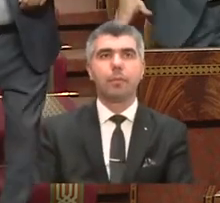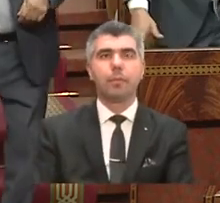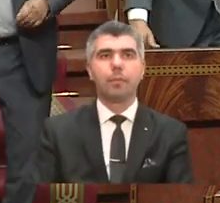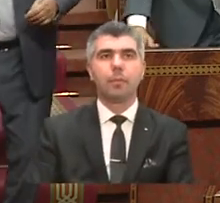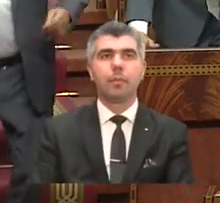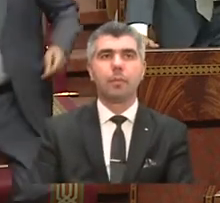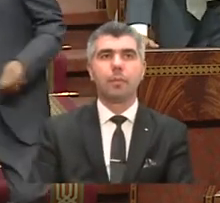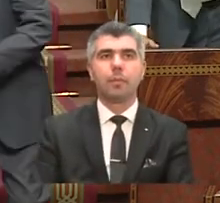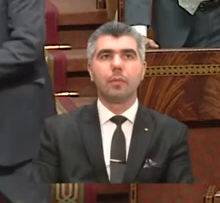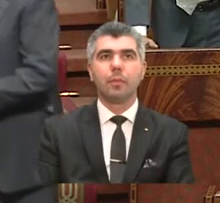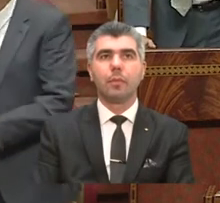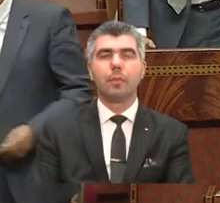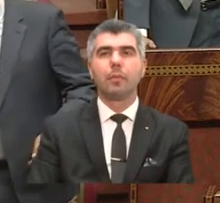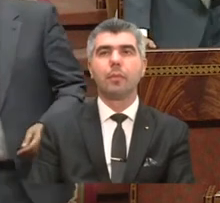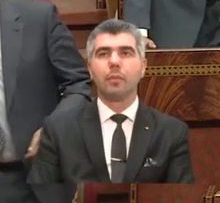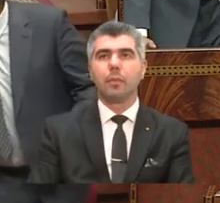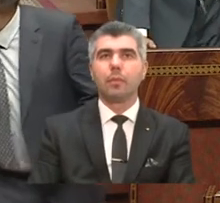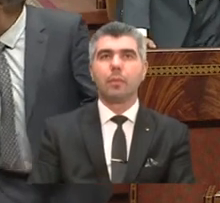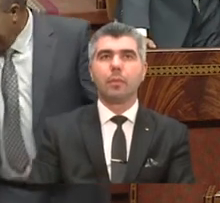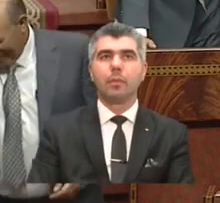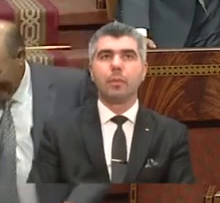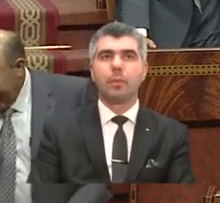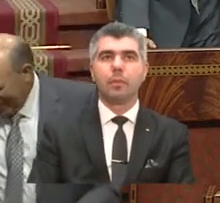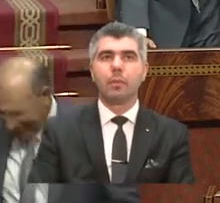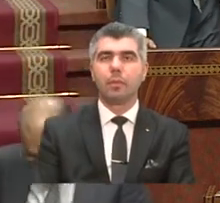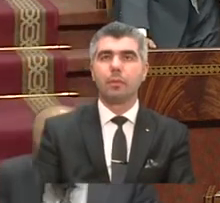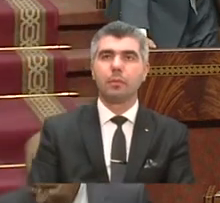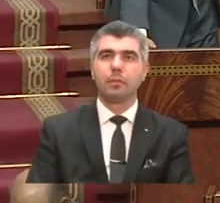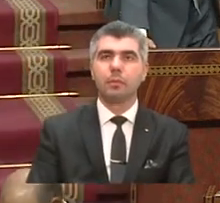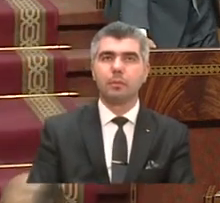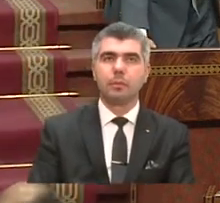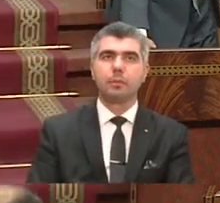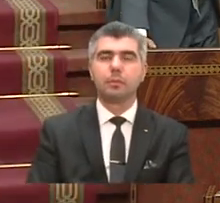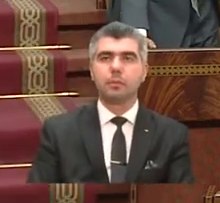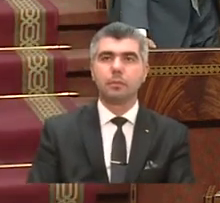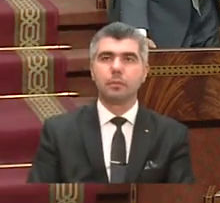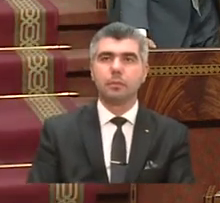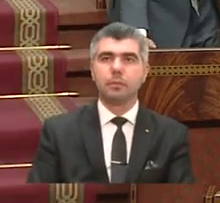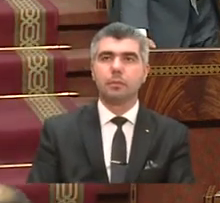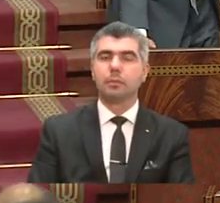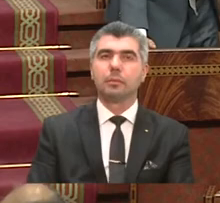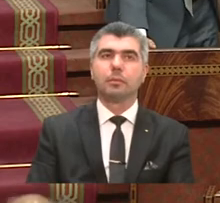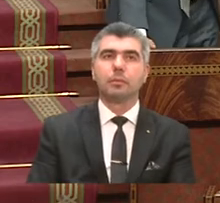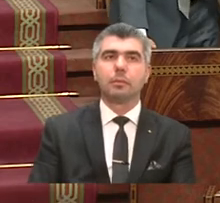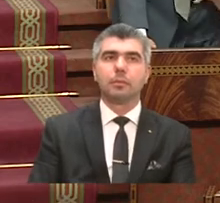اللي طلبها، الله يهديك سيد الرئيس. واخا نكمل، واخا نكمل السيد الرئيس، زعما هادشي كيفاش.